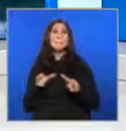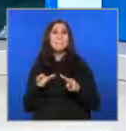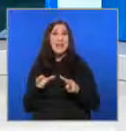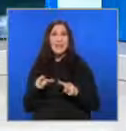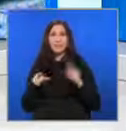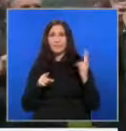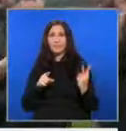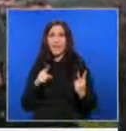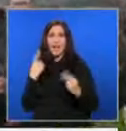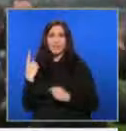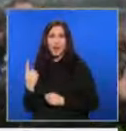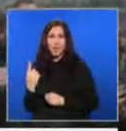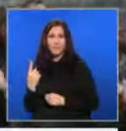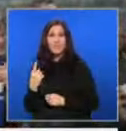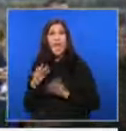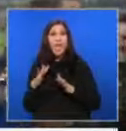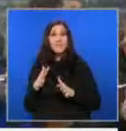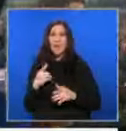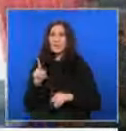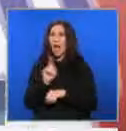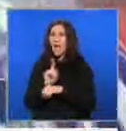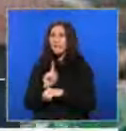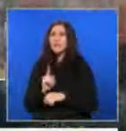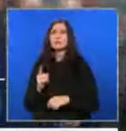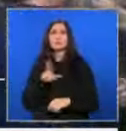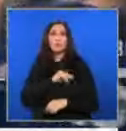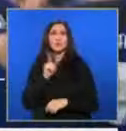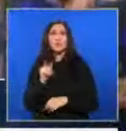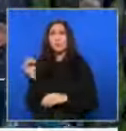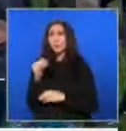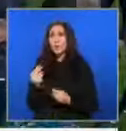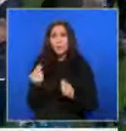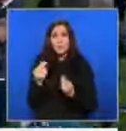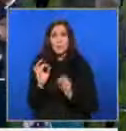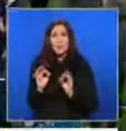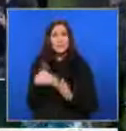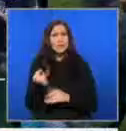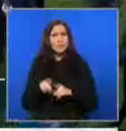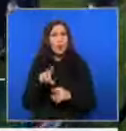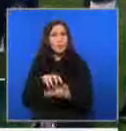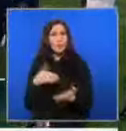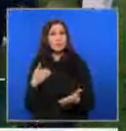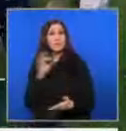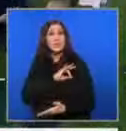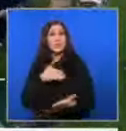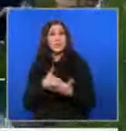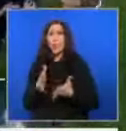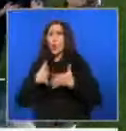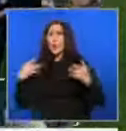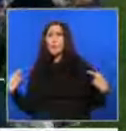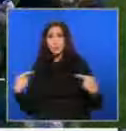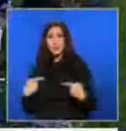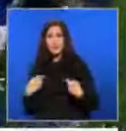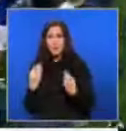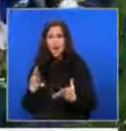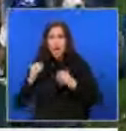2-1. Едва ли за Интер титлата можеше да дойде в по-подходящ момент, след като тимът спечели срещу големия си съперник и се